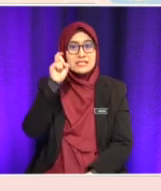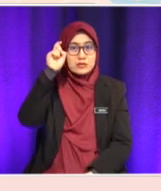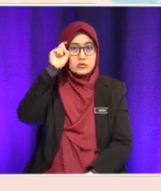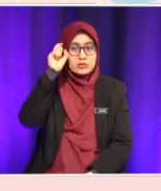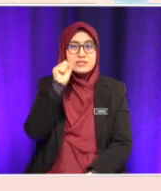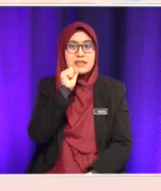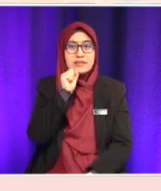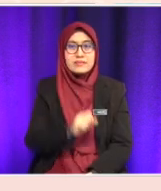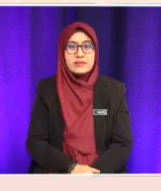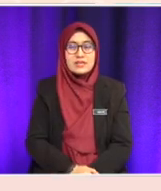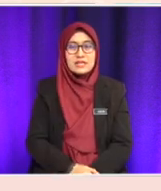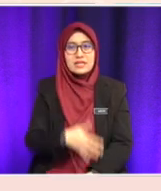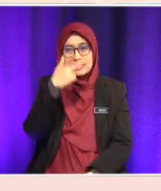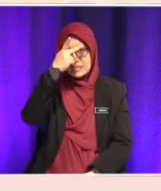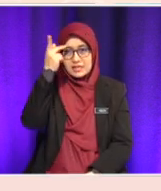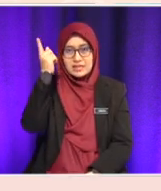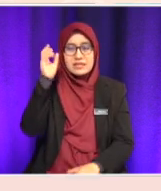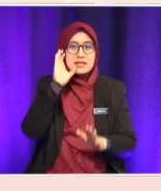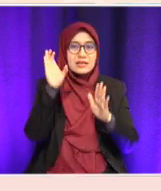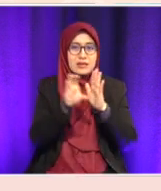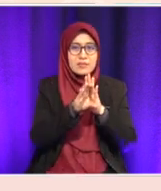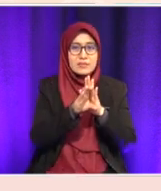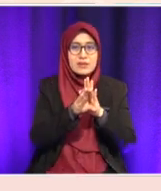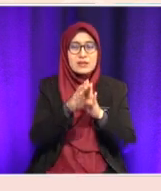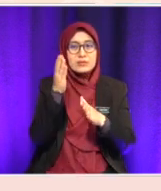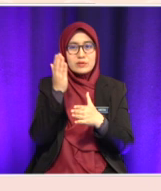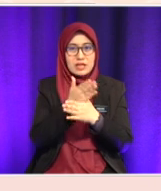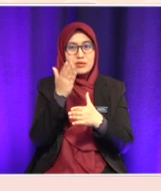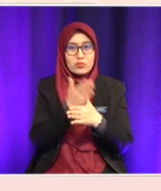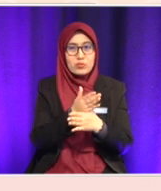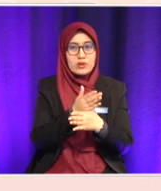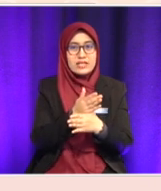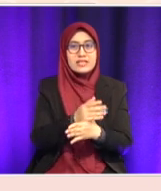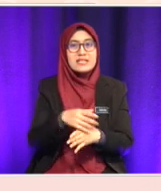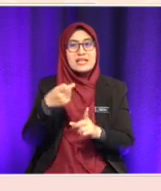gambar tuh menunjukkan gangguan dari segi isyarat